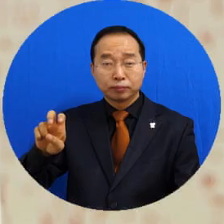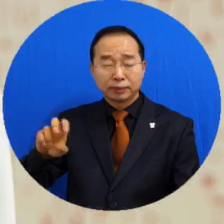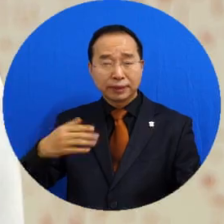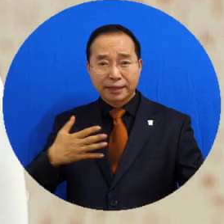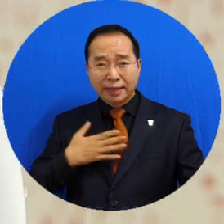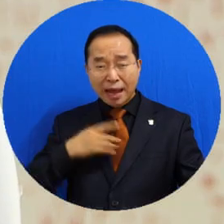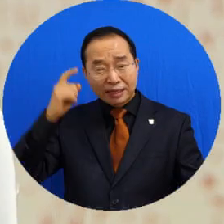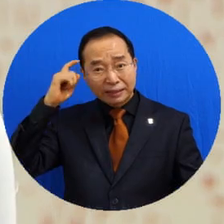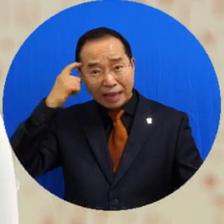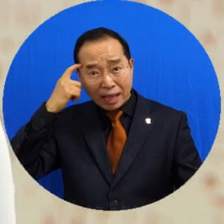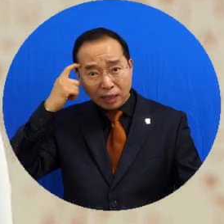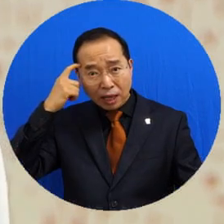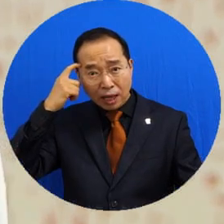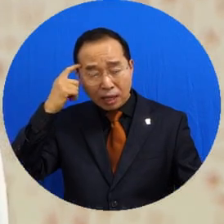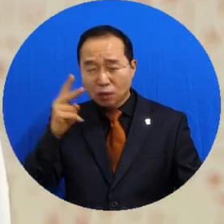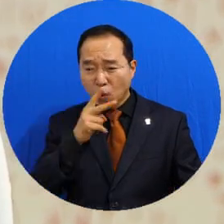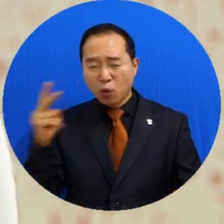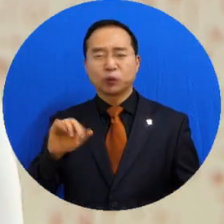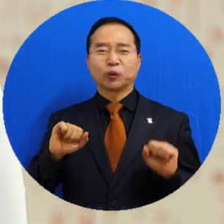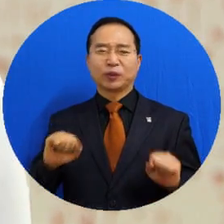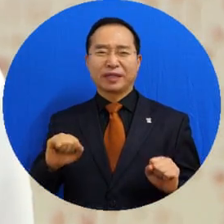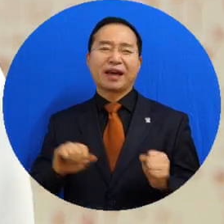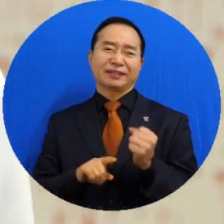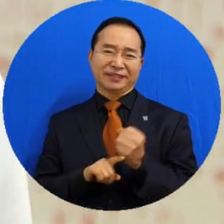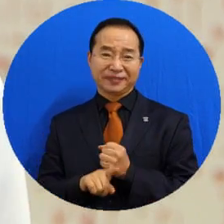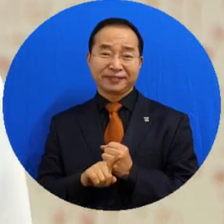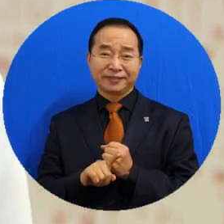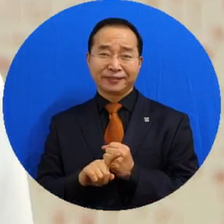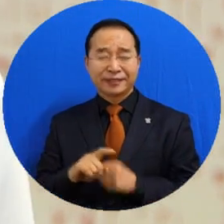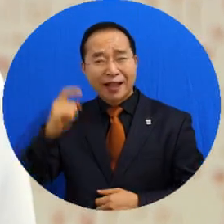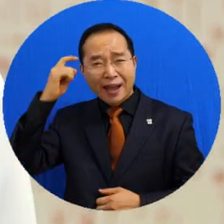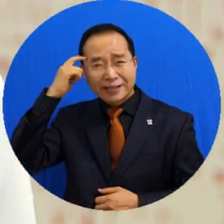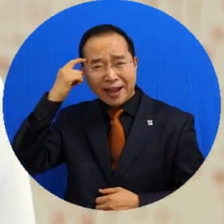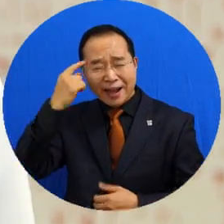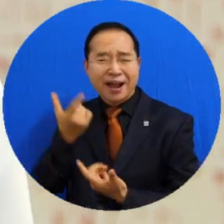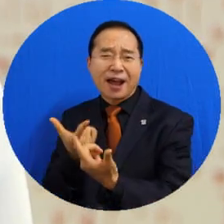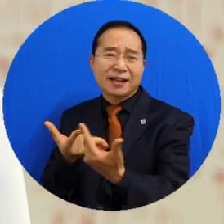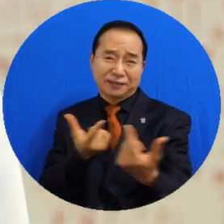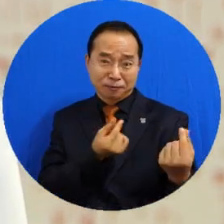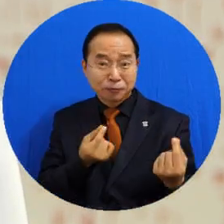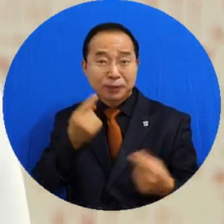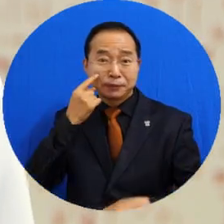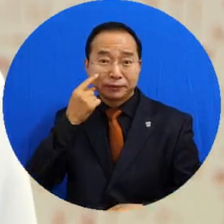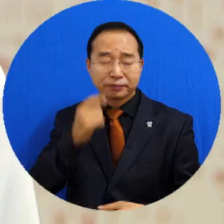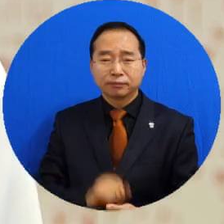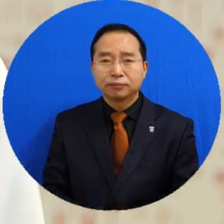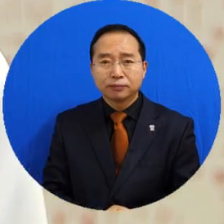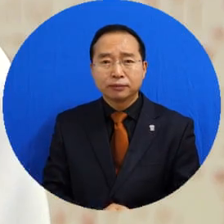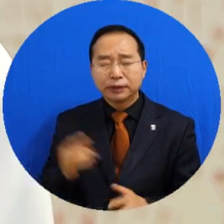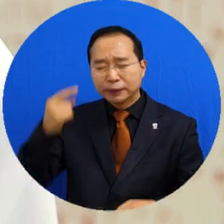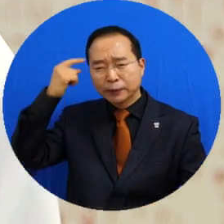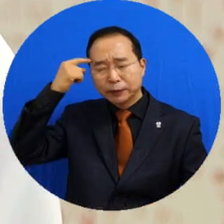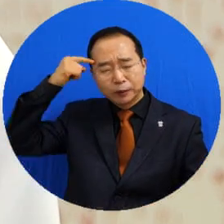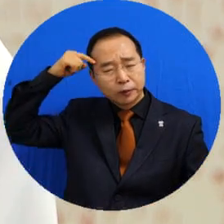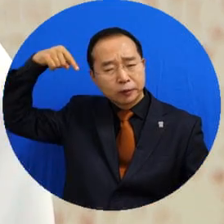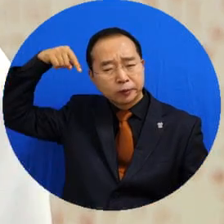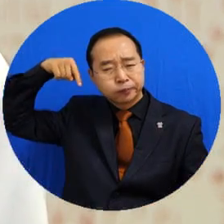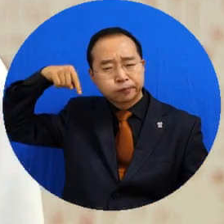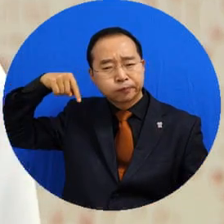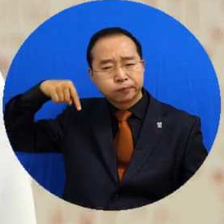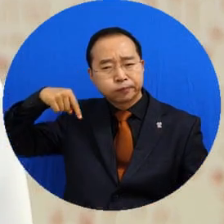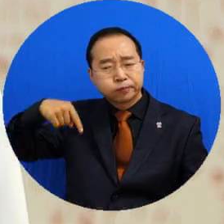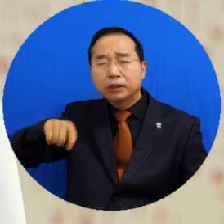뜻인데요. 사색의 공동체가 되어주세요. 서로의 생각에 스며들어서 불확실한 이 시대를